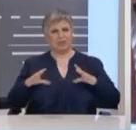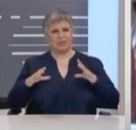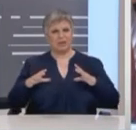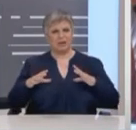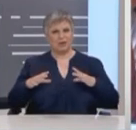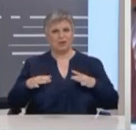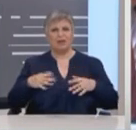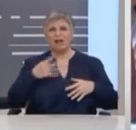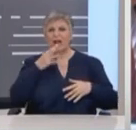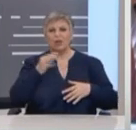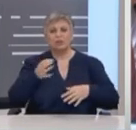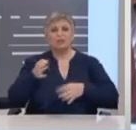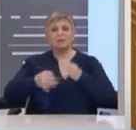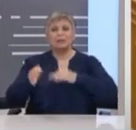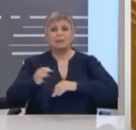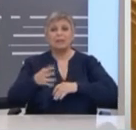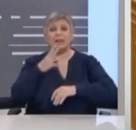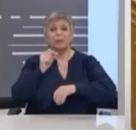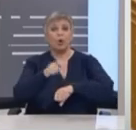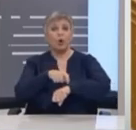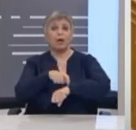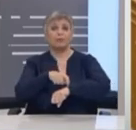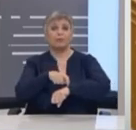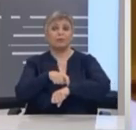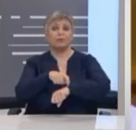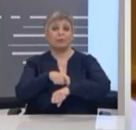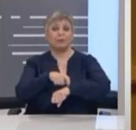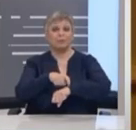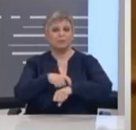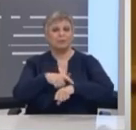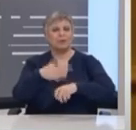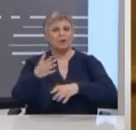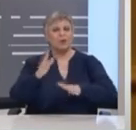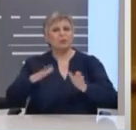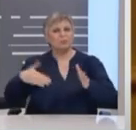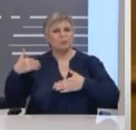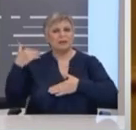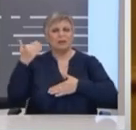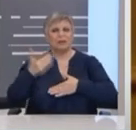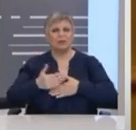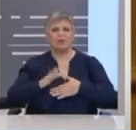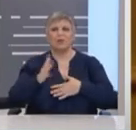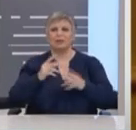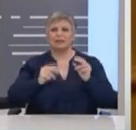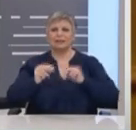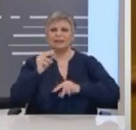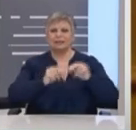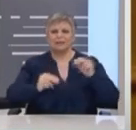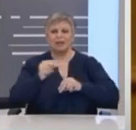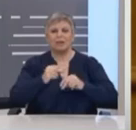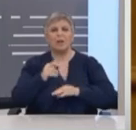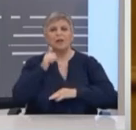συγκυρία, αλλά πάντοτε όταν άνοιγε αυτή η συζήτηση να παραδοθεί ο φάκελος, πάντοτε αυτό δεν ήταν το